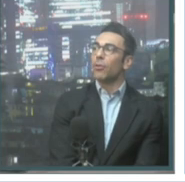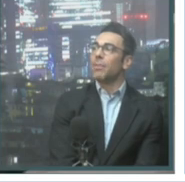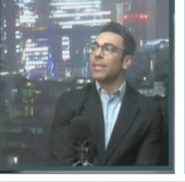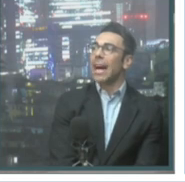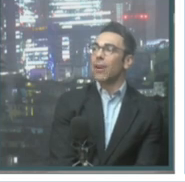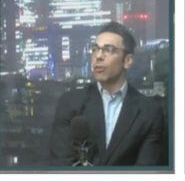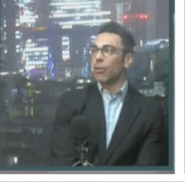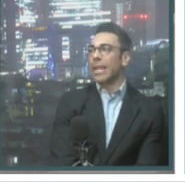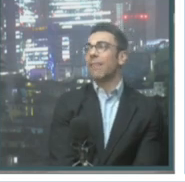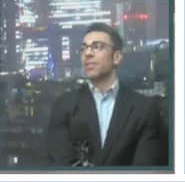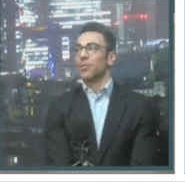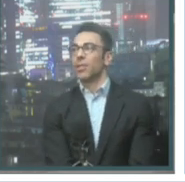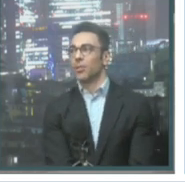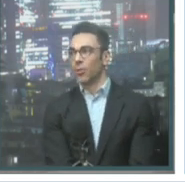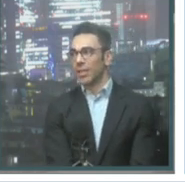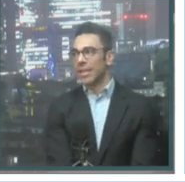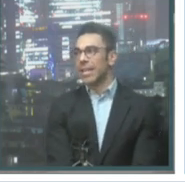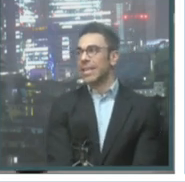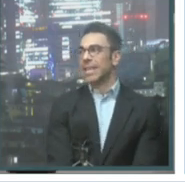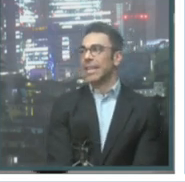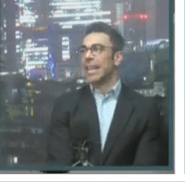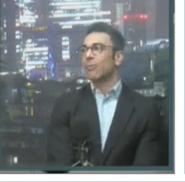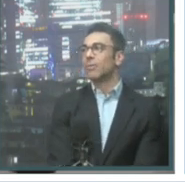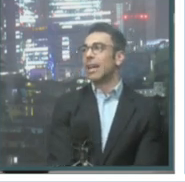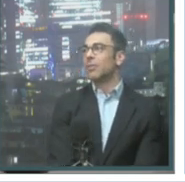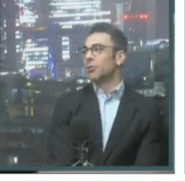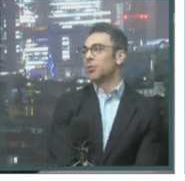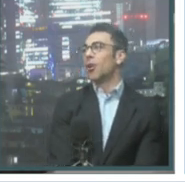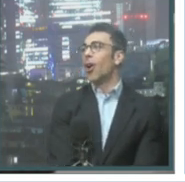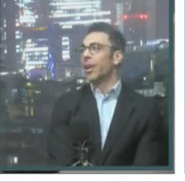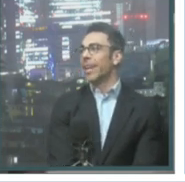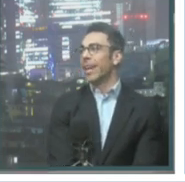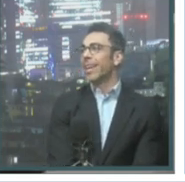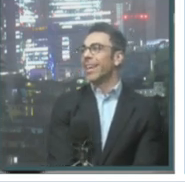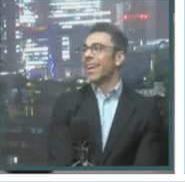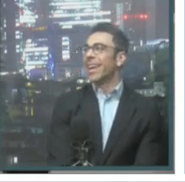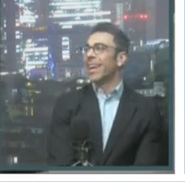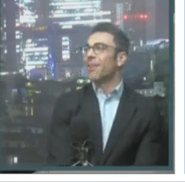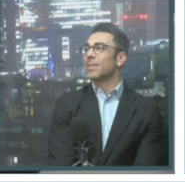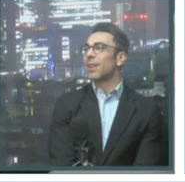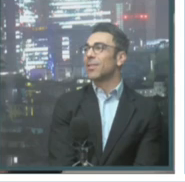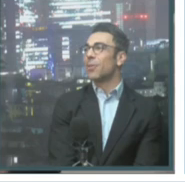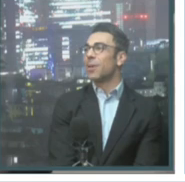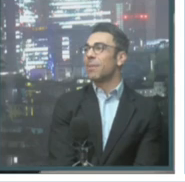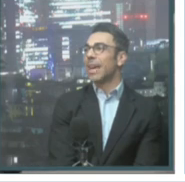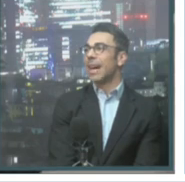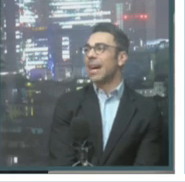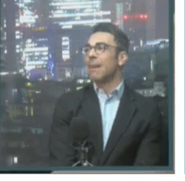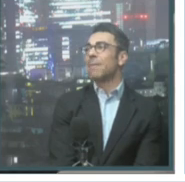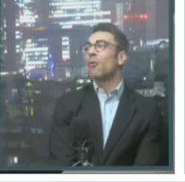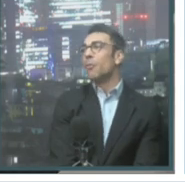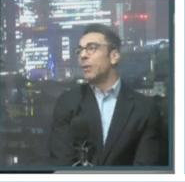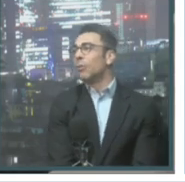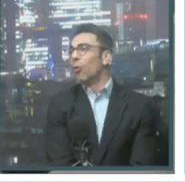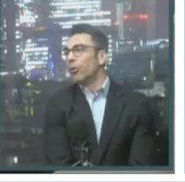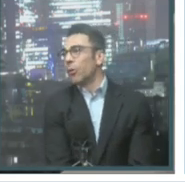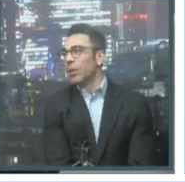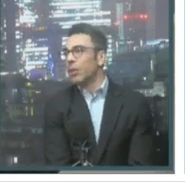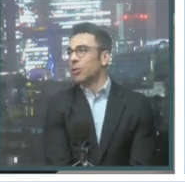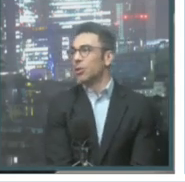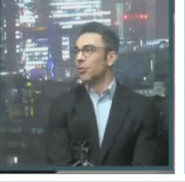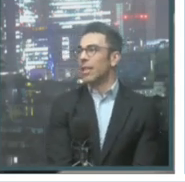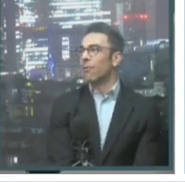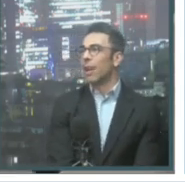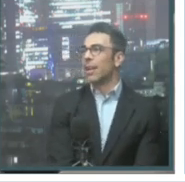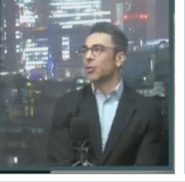qualche modo limitarlo nella versione sorda raccontando storie questa cosa qui mia mi ha colpito molto e